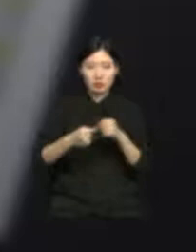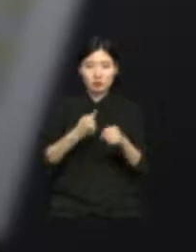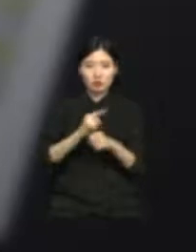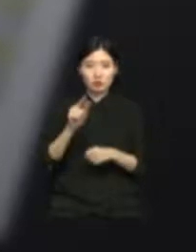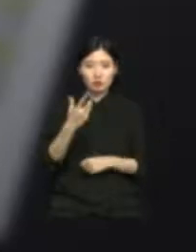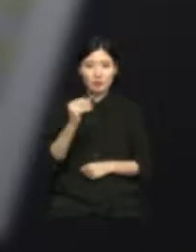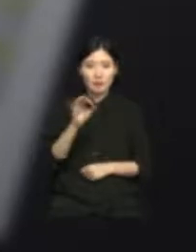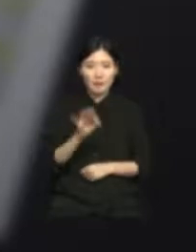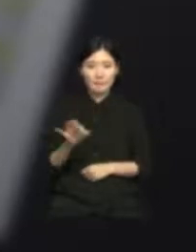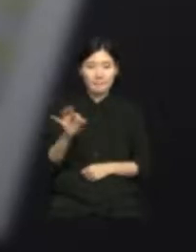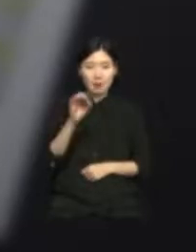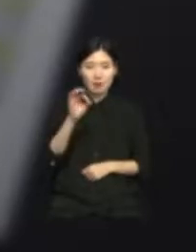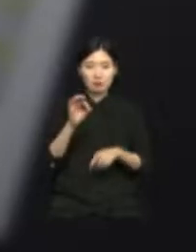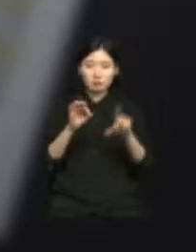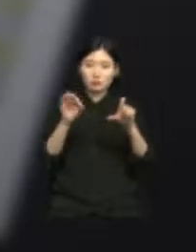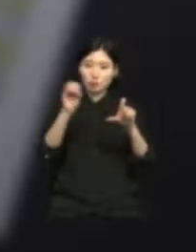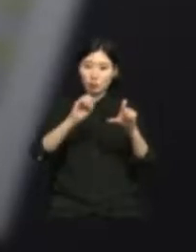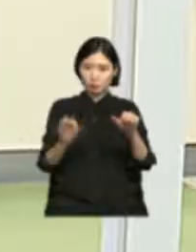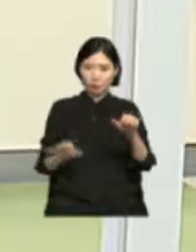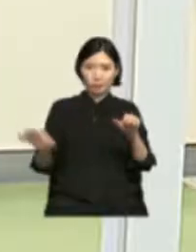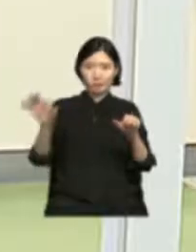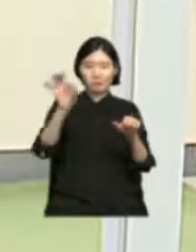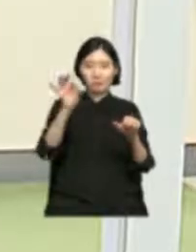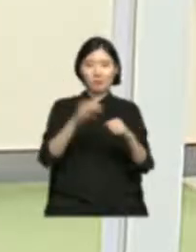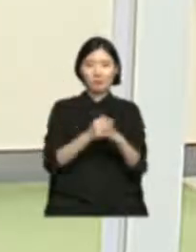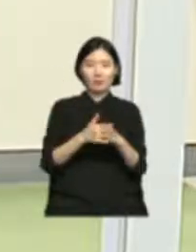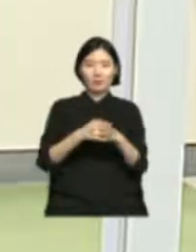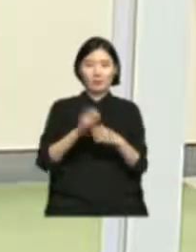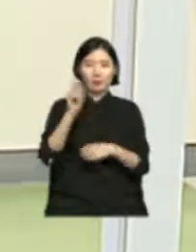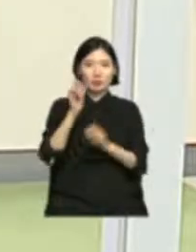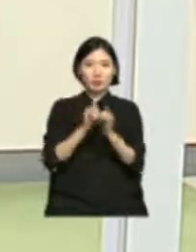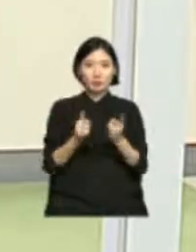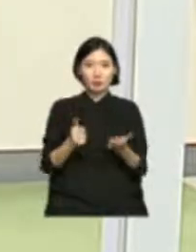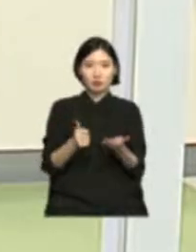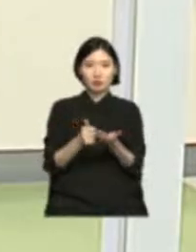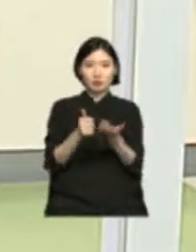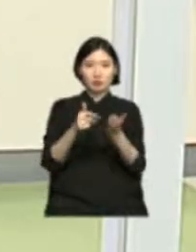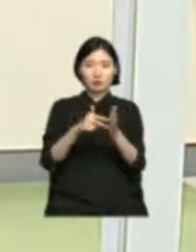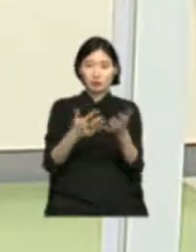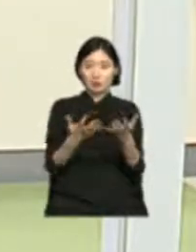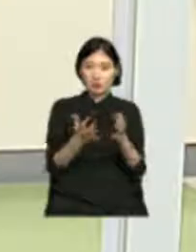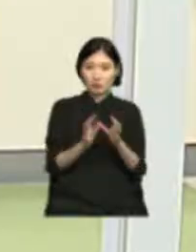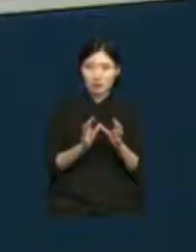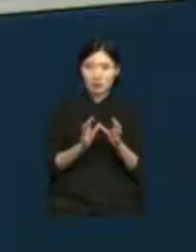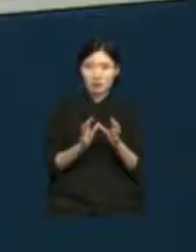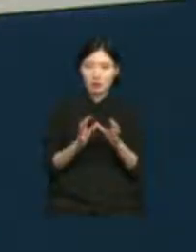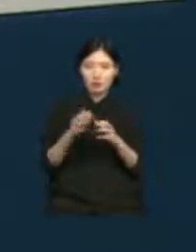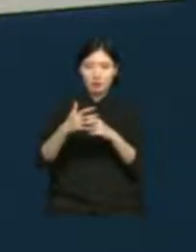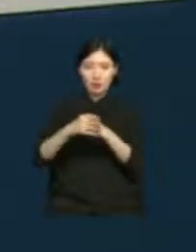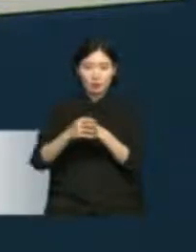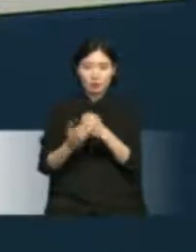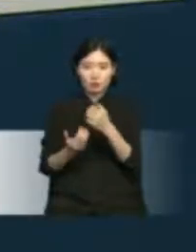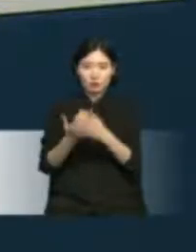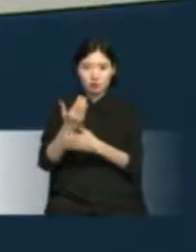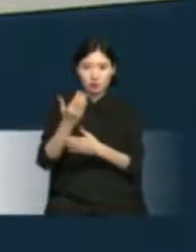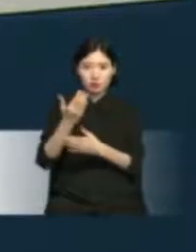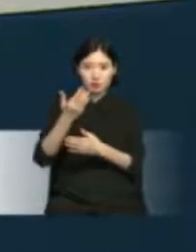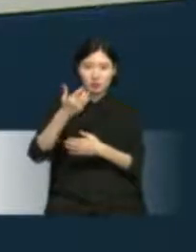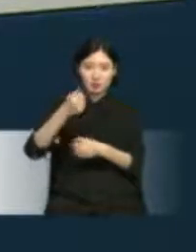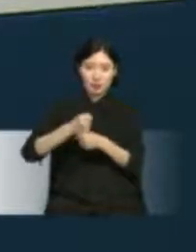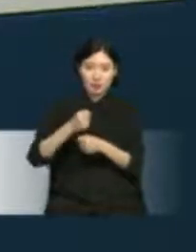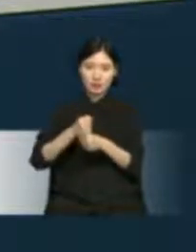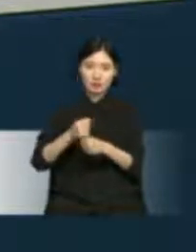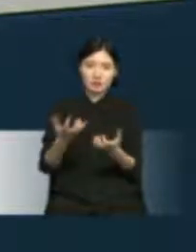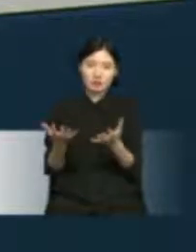됐습니다 15% 인상 입니다 마포 인재육성 장학재단 은 마포구 가 출저 출연에 만든 기관